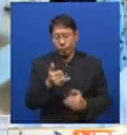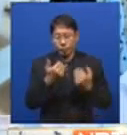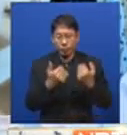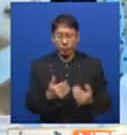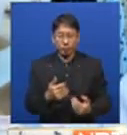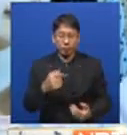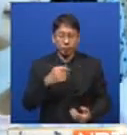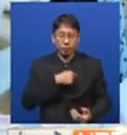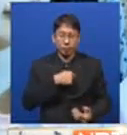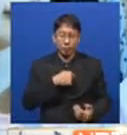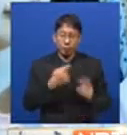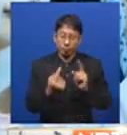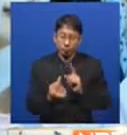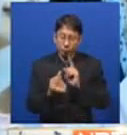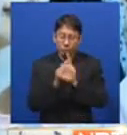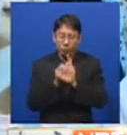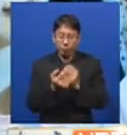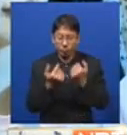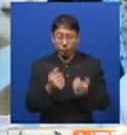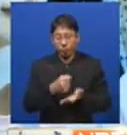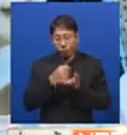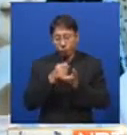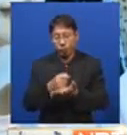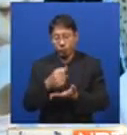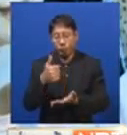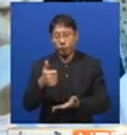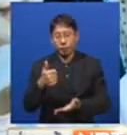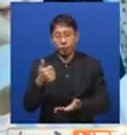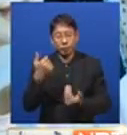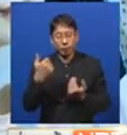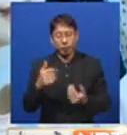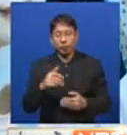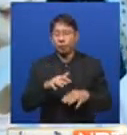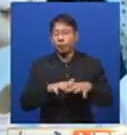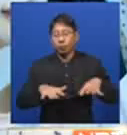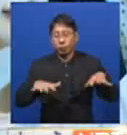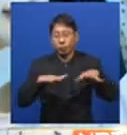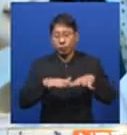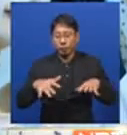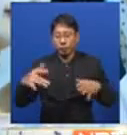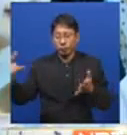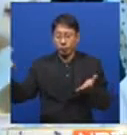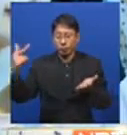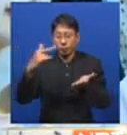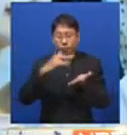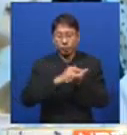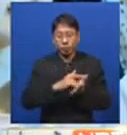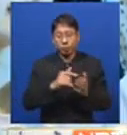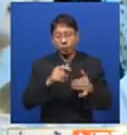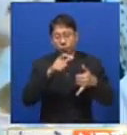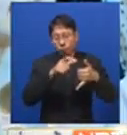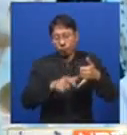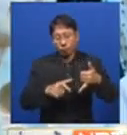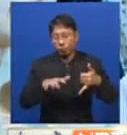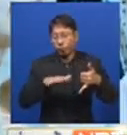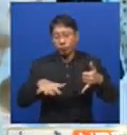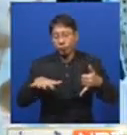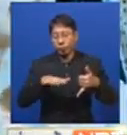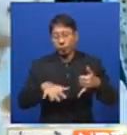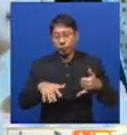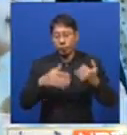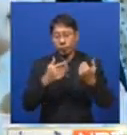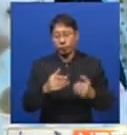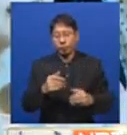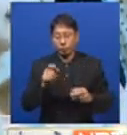งสัยพบเจ้าหน้าที่ได้เลยนะครับแต่ว่าถ้าโดยทั่วไปที่ผ่านเข้ามานั้นถ้าไม่มีอาการใดเลยก็มีคำแนะนำว่าให้เฝ้า